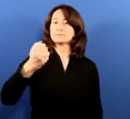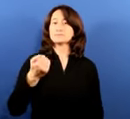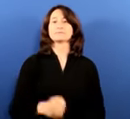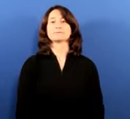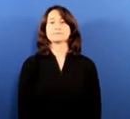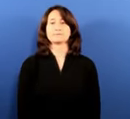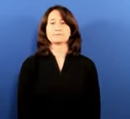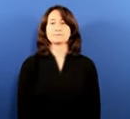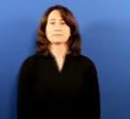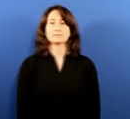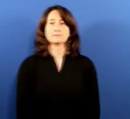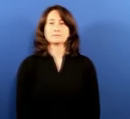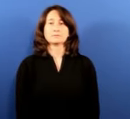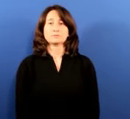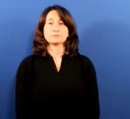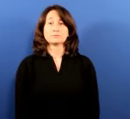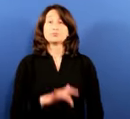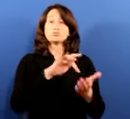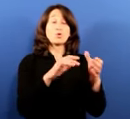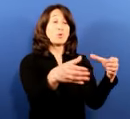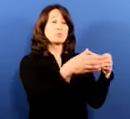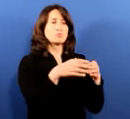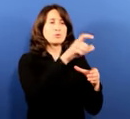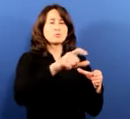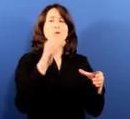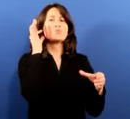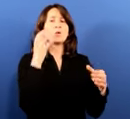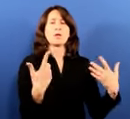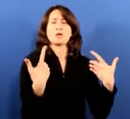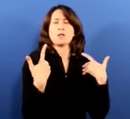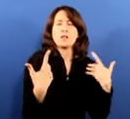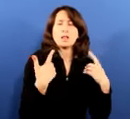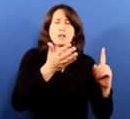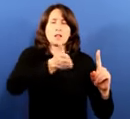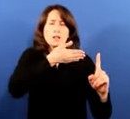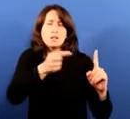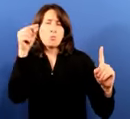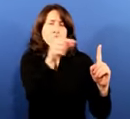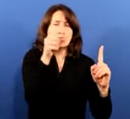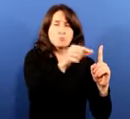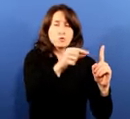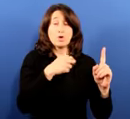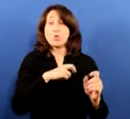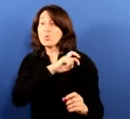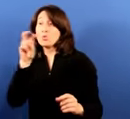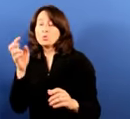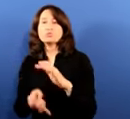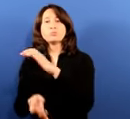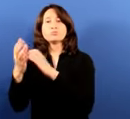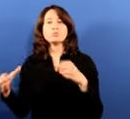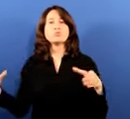eskaintzeko. Tartekari sarea 2012ko martxoan hasi zen programa pilotua da eta 2013ko amaierar arte iraungo